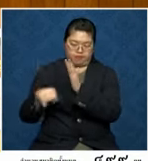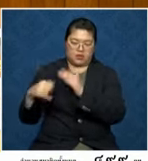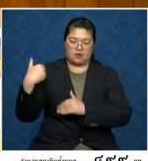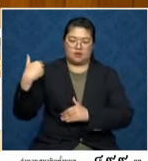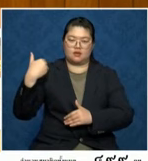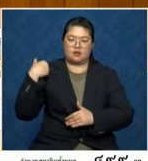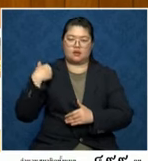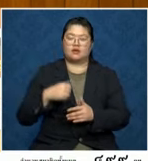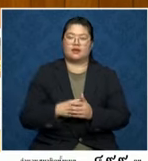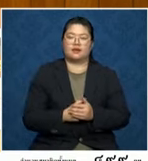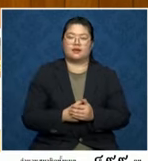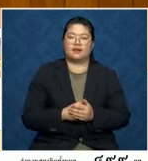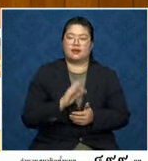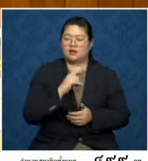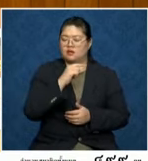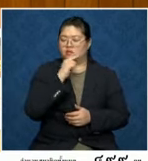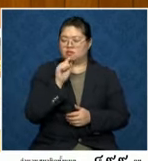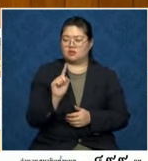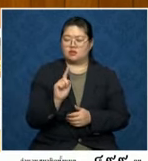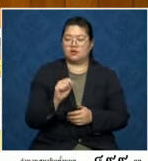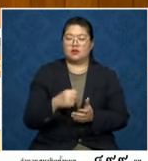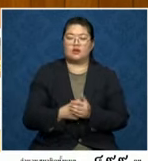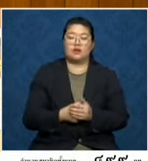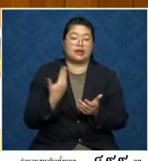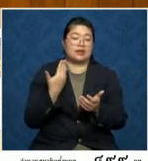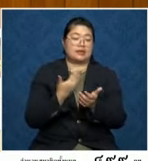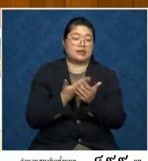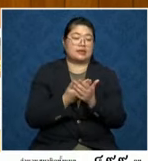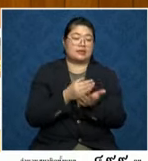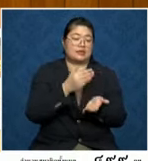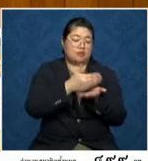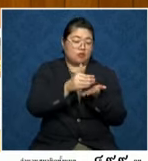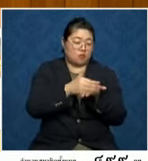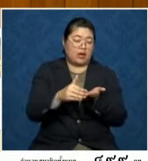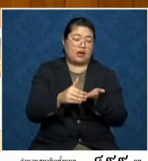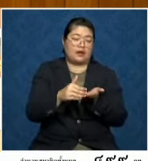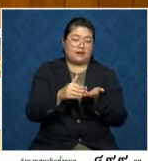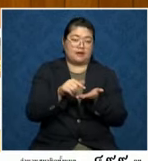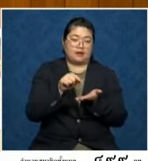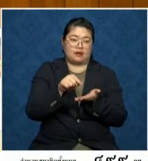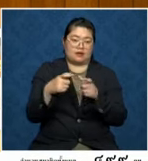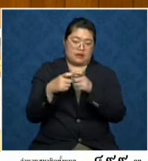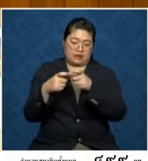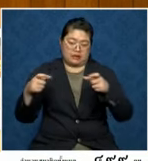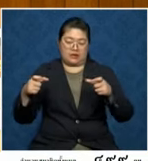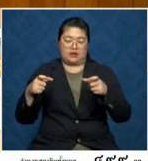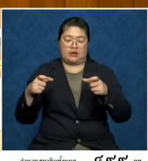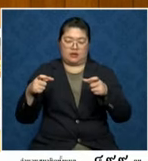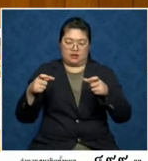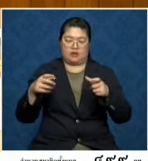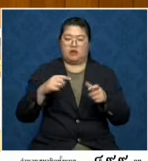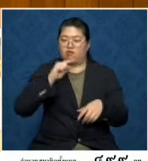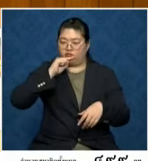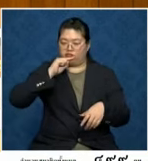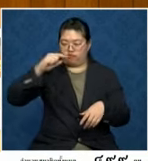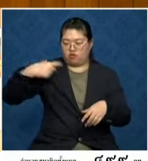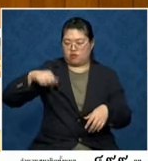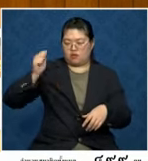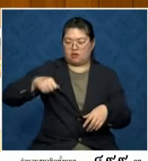ากเป็นการบังคับให้ชำระหนี้ตามเช็คสามารถที่จะใช้สิทธิ์ฟ้องต่อศาลทางแพ่ง